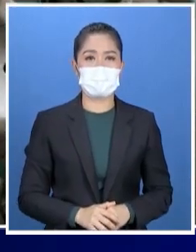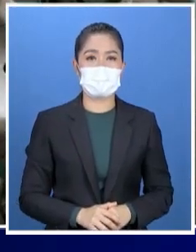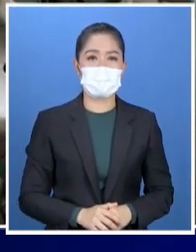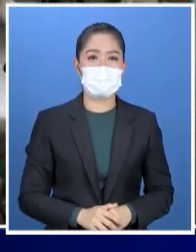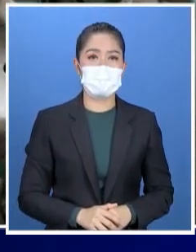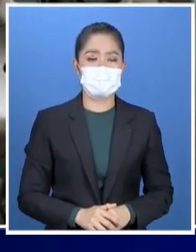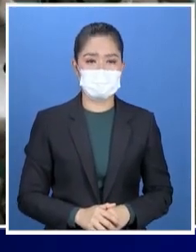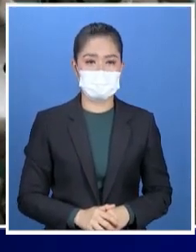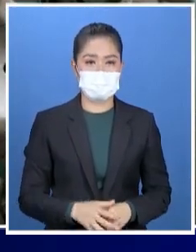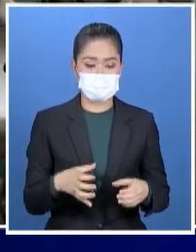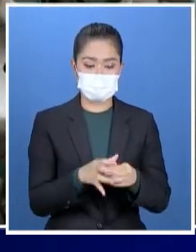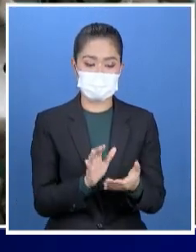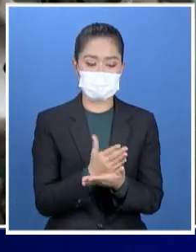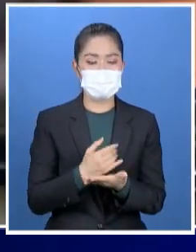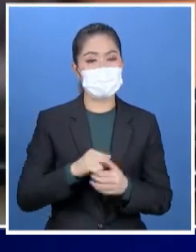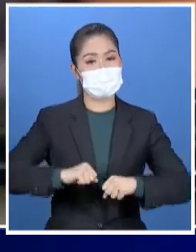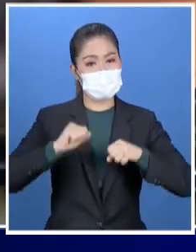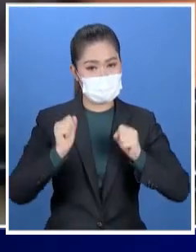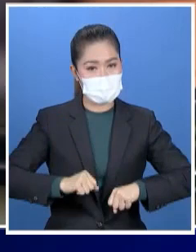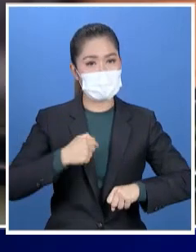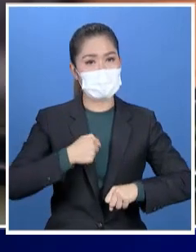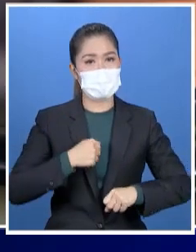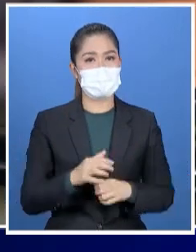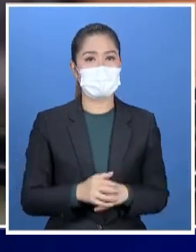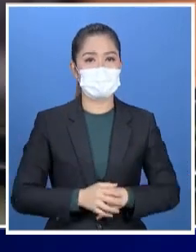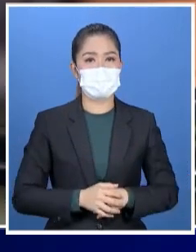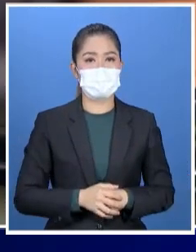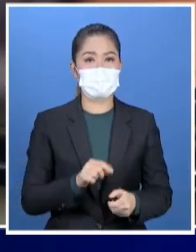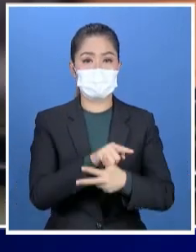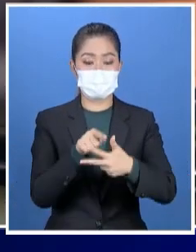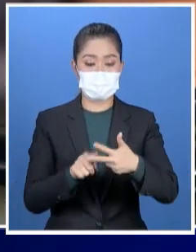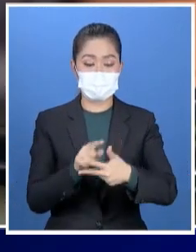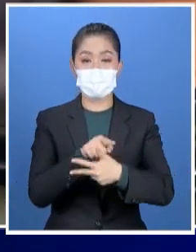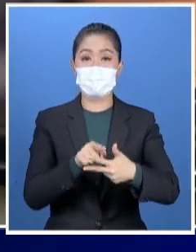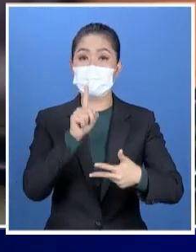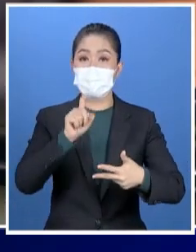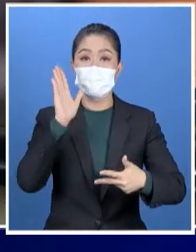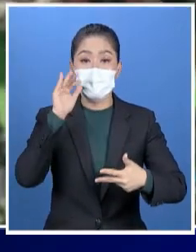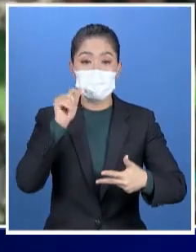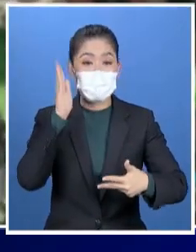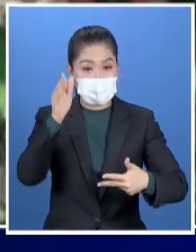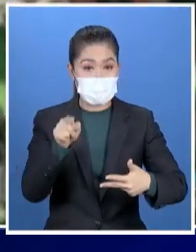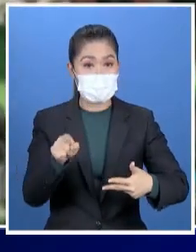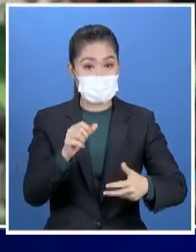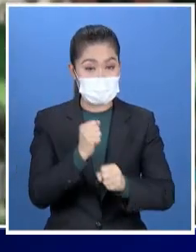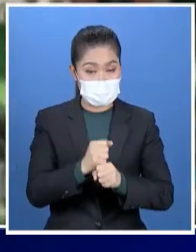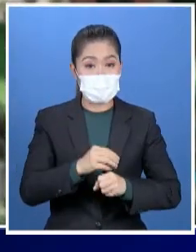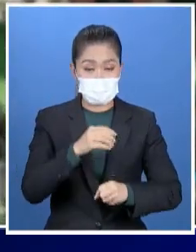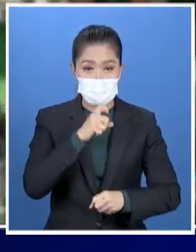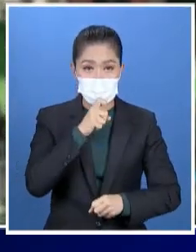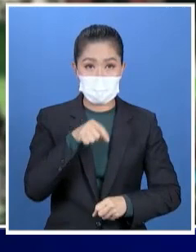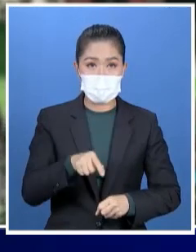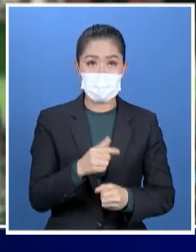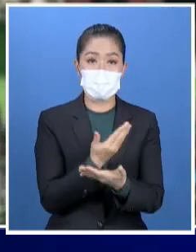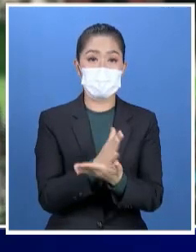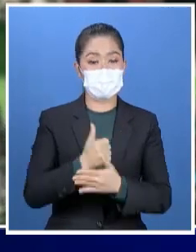กลุ่มฝ่ายบริหารแล้วเดี๋ยวผมจะตัดสินใจว่าไอ้3ข้อนี้ผมจะถามผู้ปกครองต่อไปไหมแต่ถ้าผมใช้อำนา